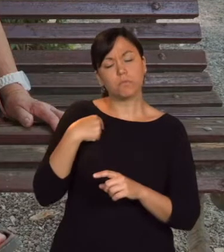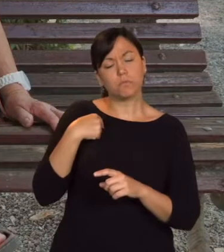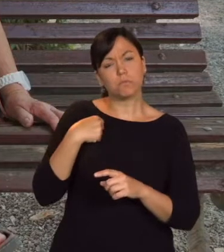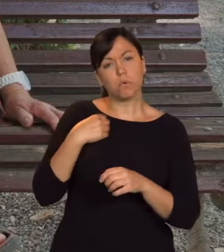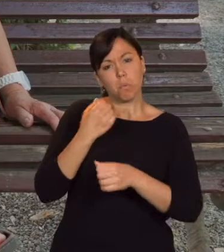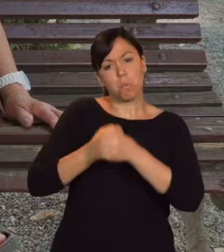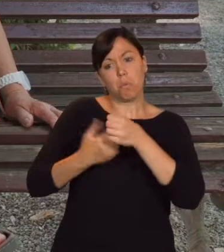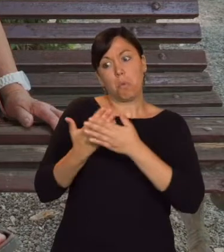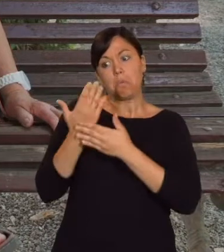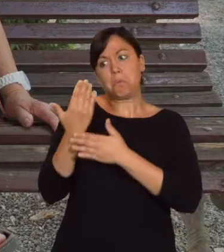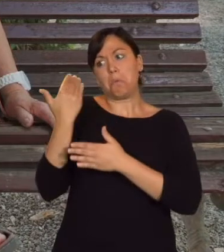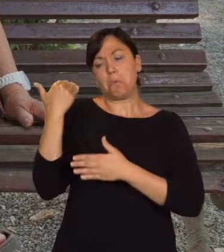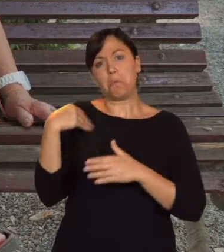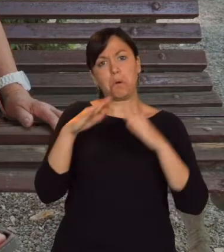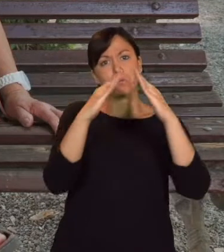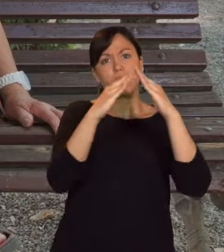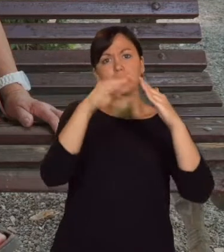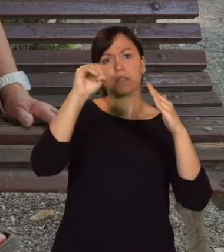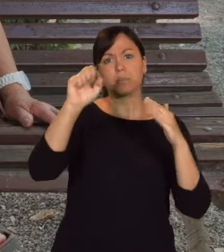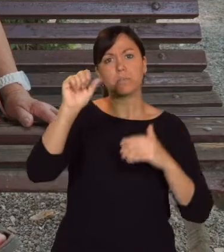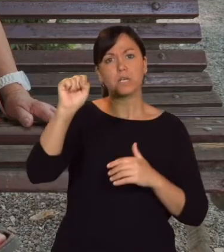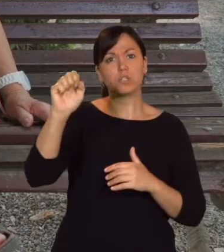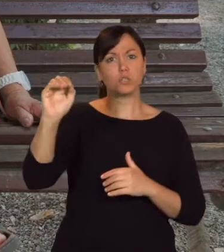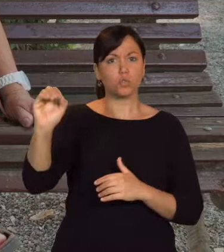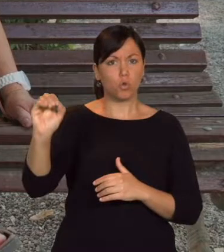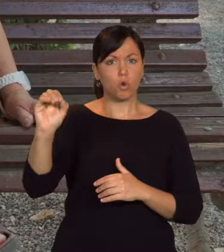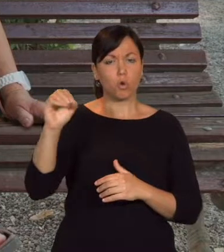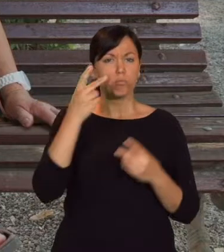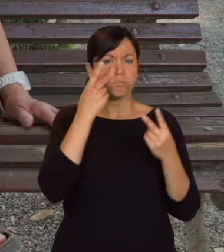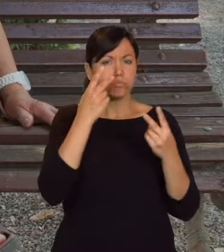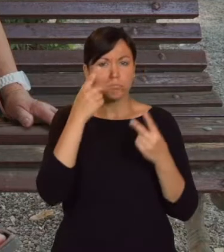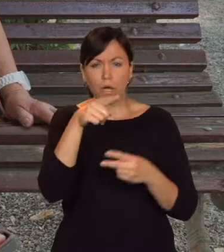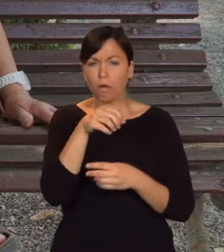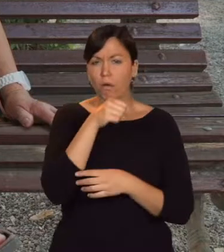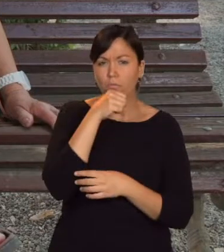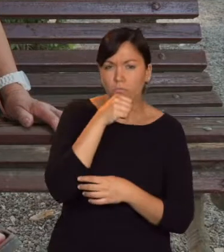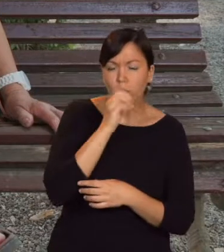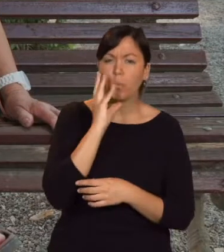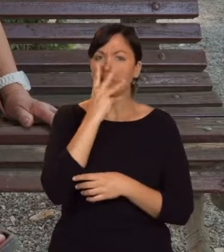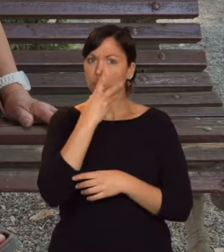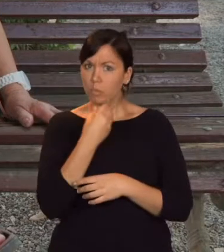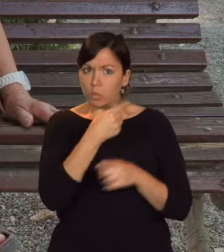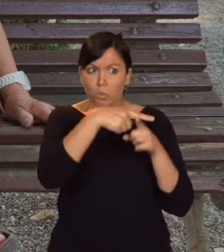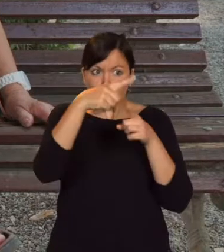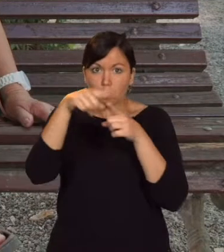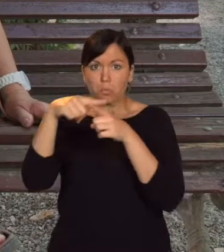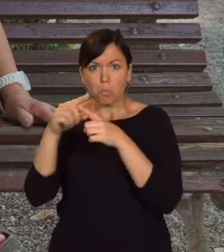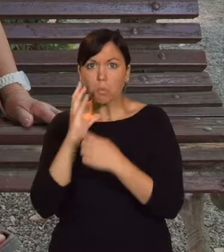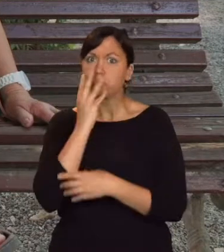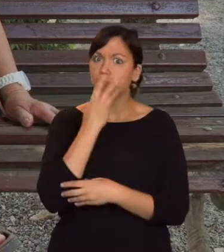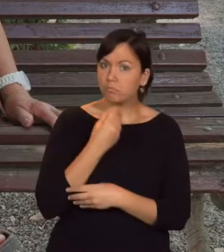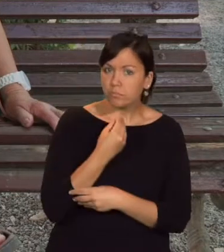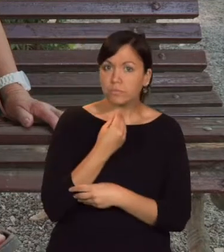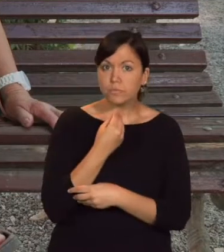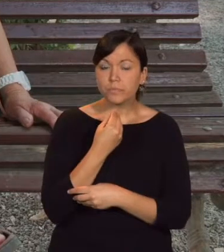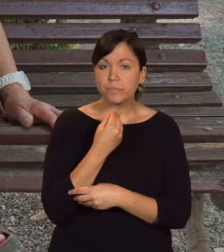estuve viendo la Casa Marsó, que es muy antigua, es preciosa, tiene cosas encantadoras